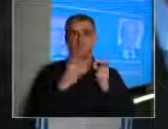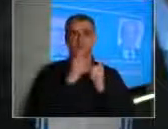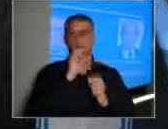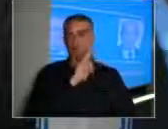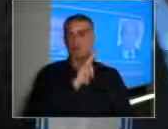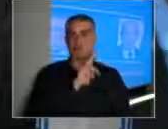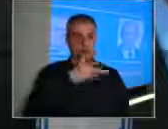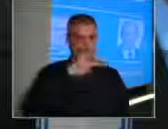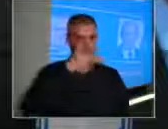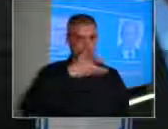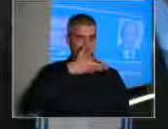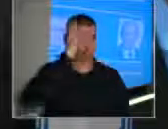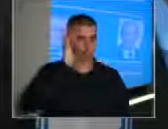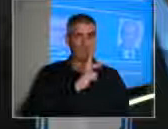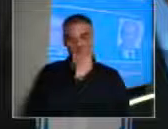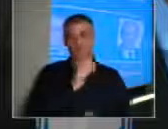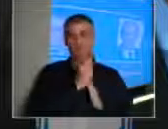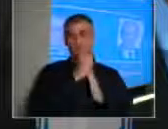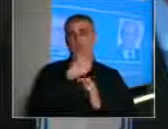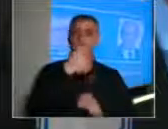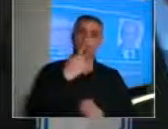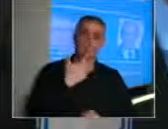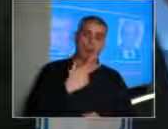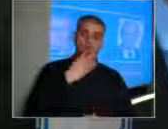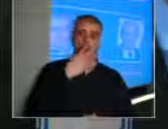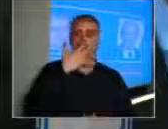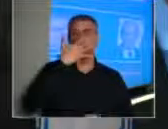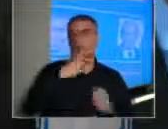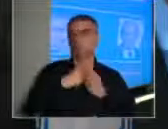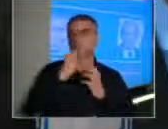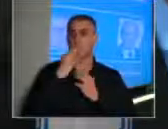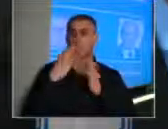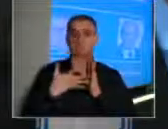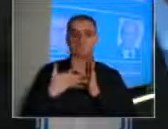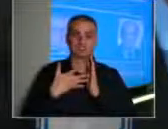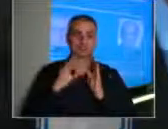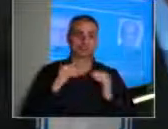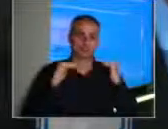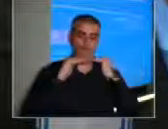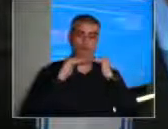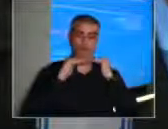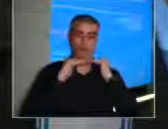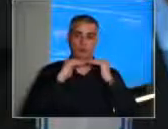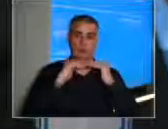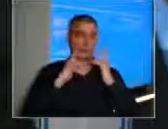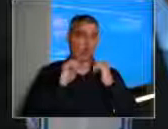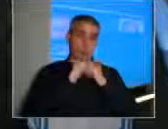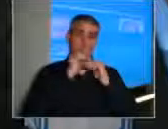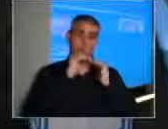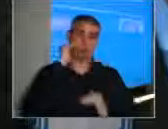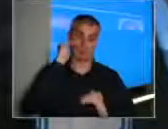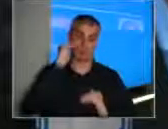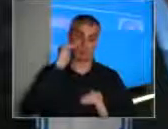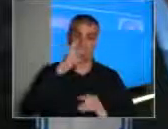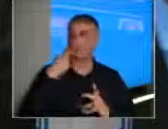לפיד וגנץ מובילה עלינו בארבעה, חמישה, שלושה מנדטים. תלוי באיזה סקר? יש בסקרים של שוויון? עכשיו,